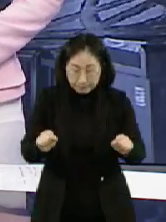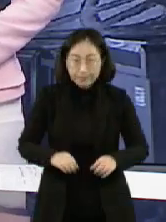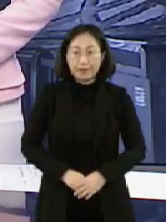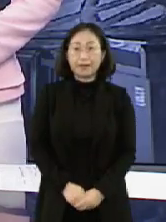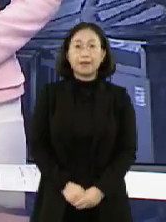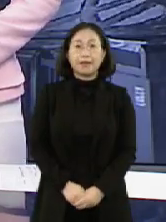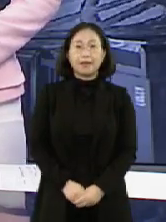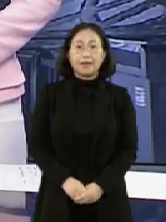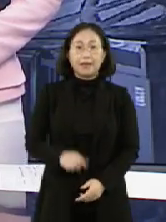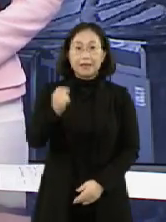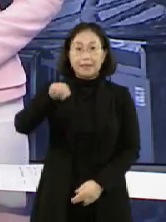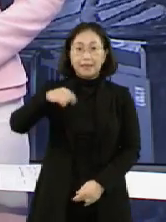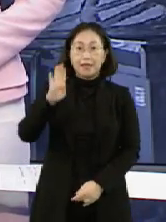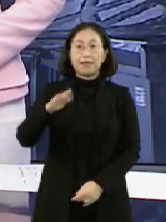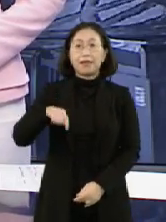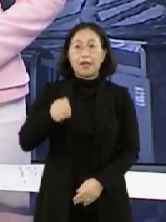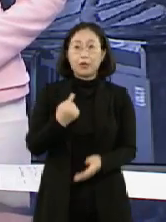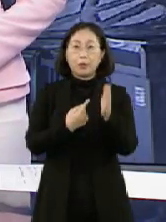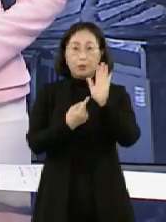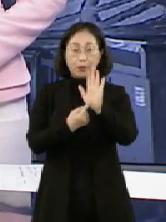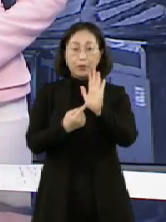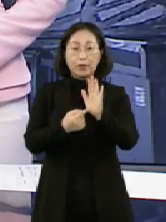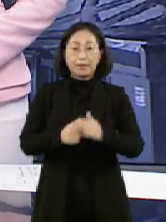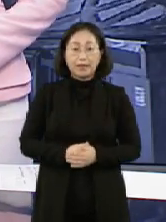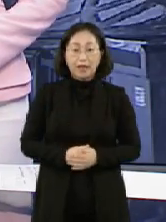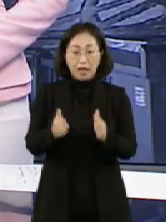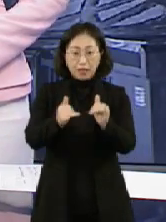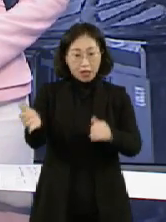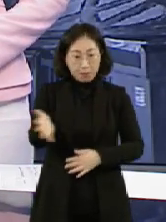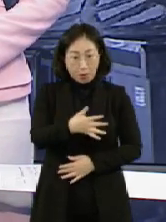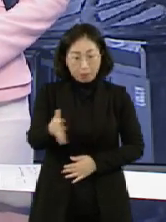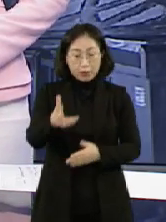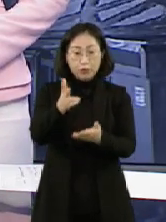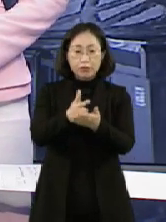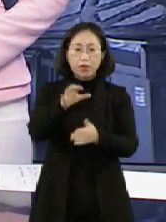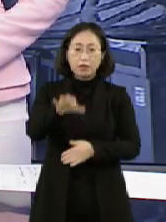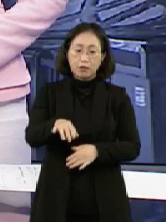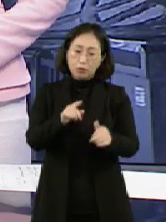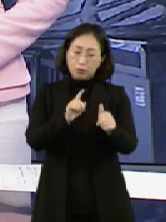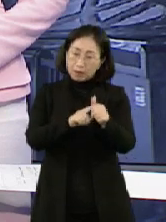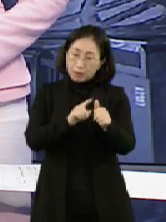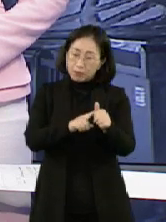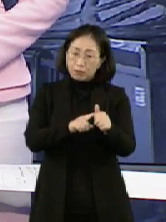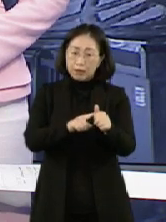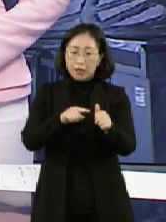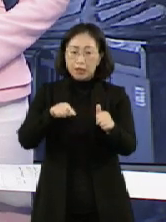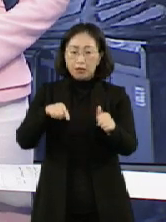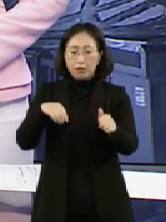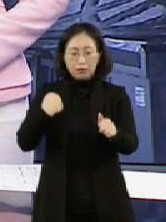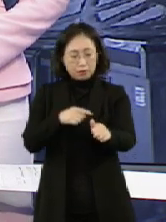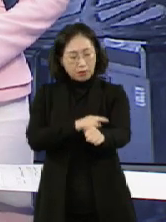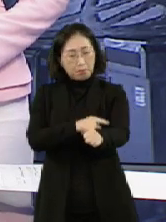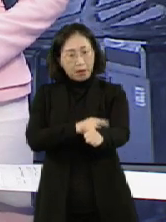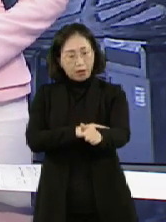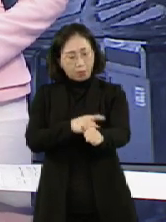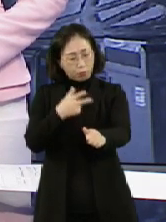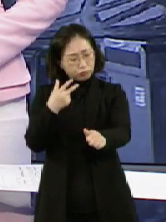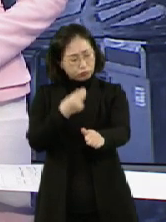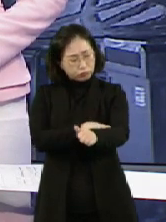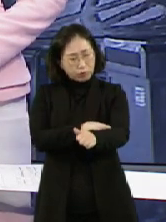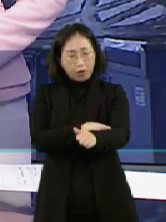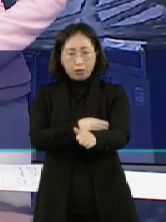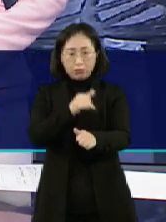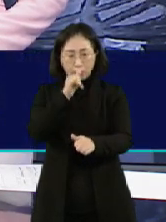오늘도 단독 보도로 시작합니다 인적이 드믄 주차장에서 한 남성이 자신의 팔에 주사를 놓는 등